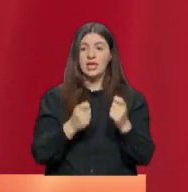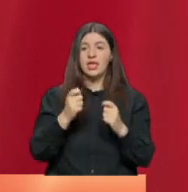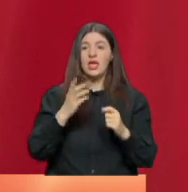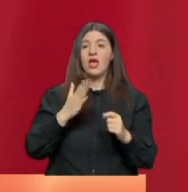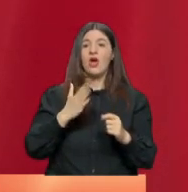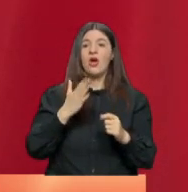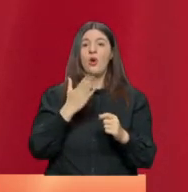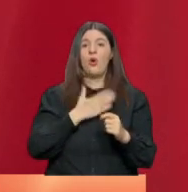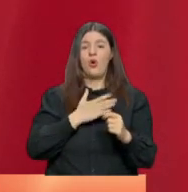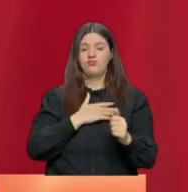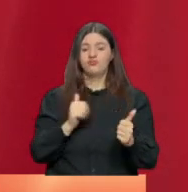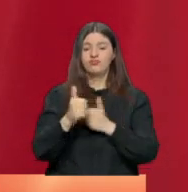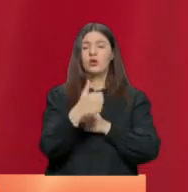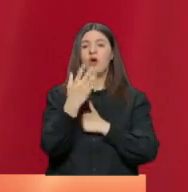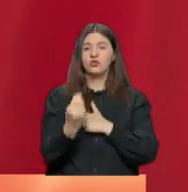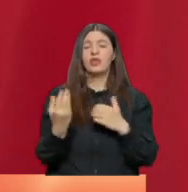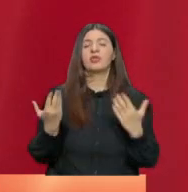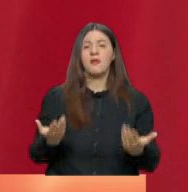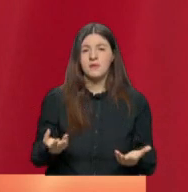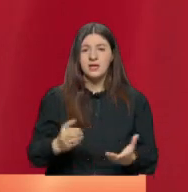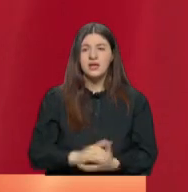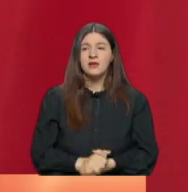ön alışınız da